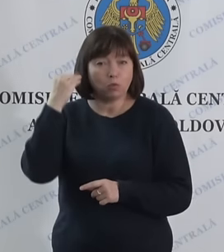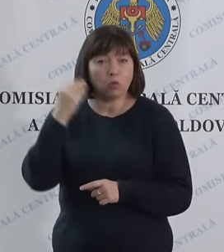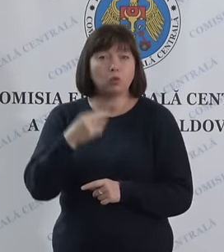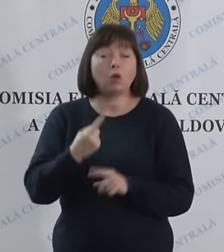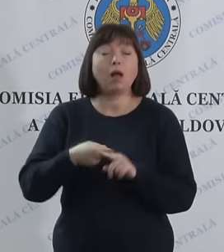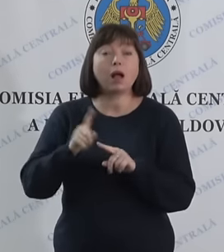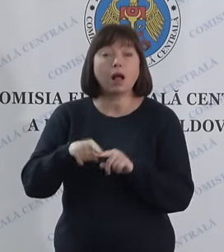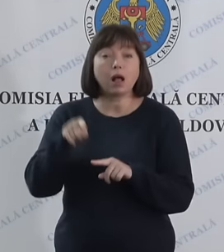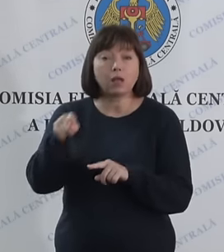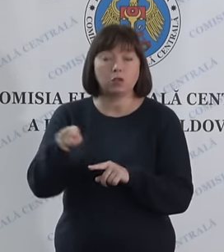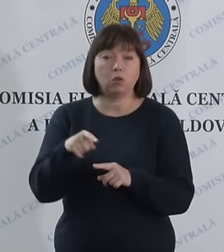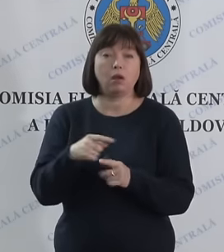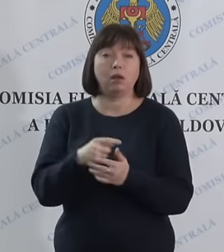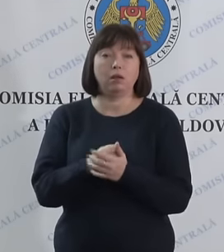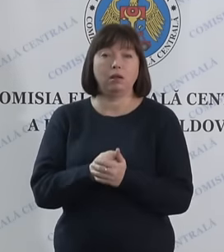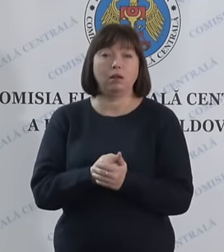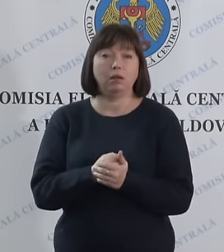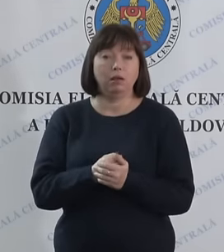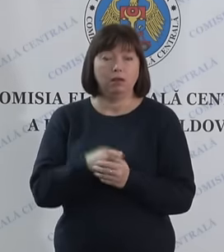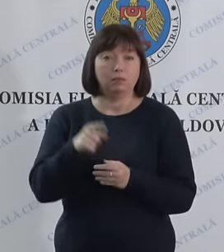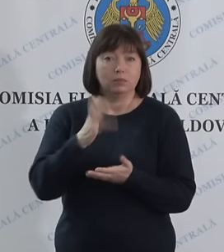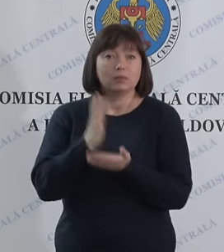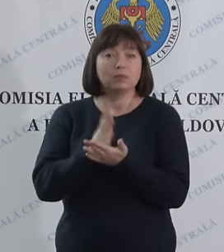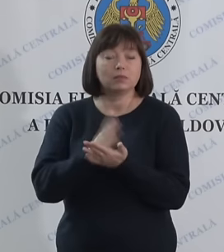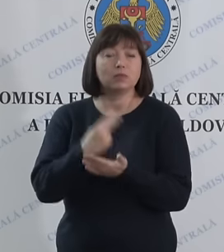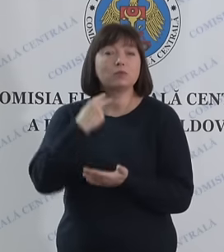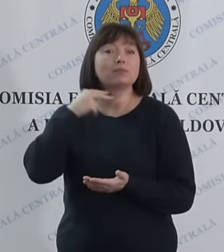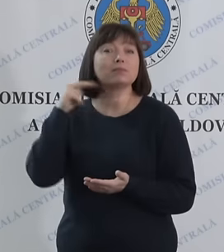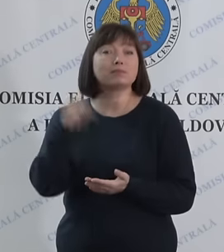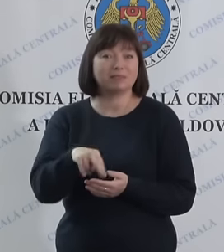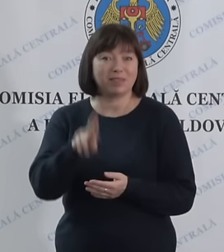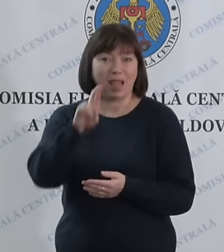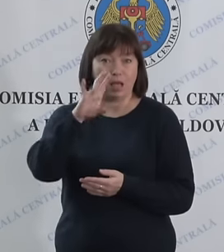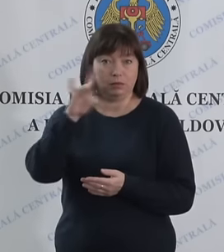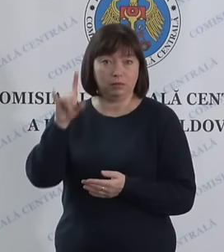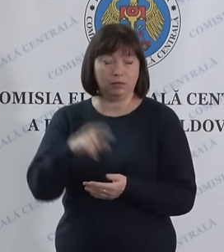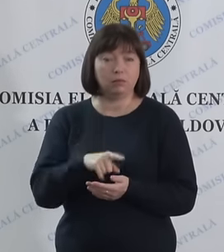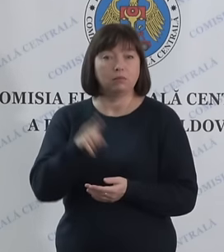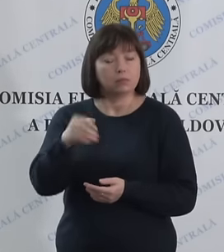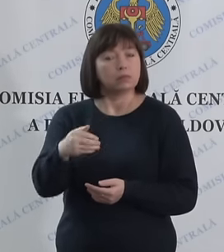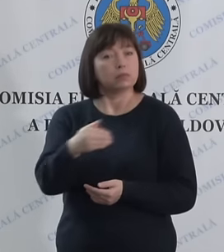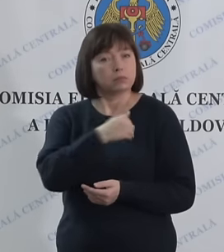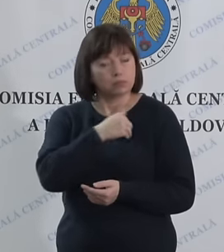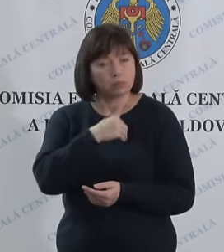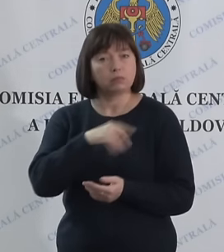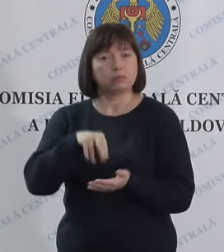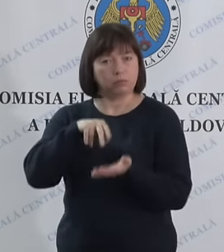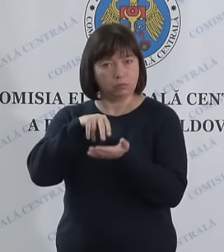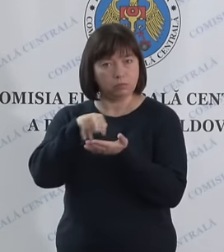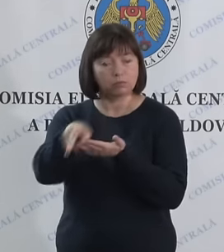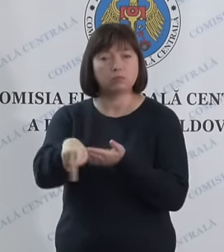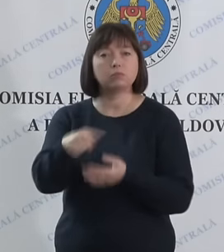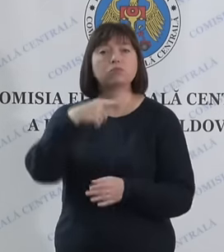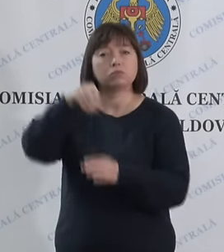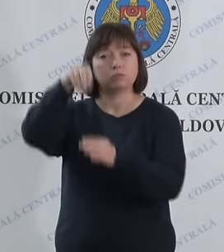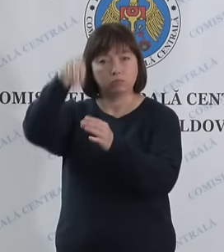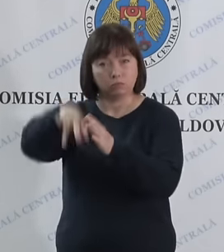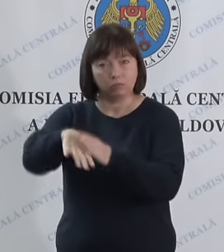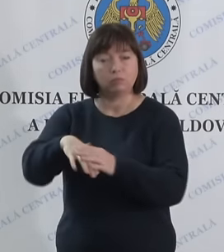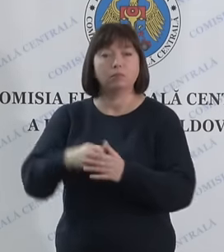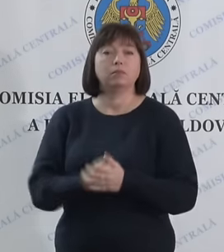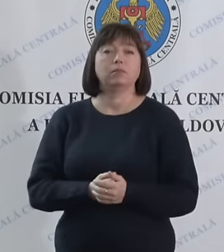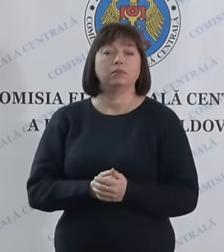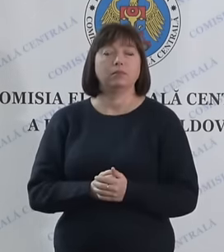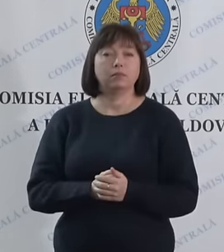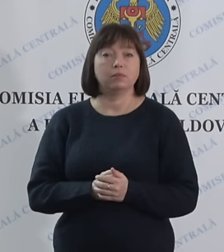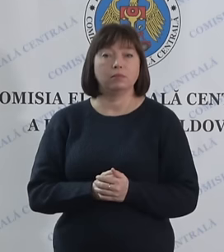sunt încarcerați în penitenciarul Iași. Deci au dorit să vină, să-și exprime dreptul de